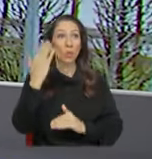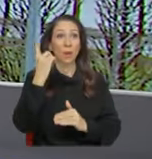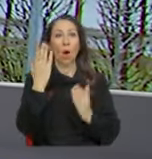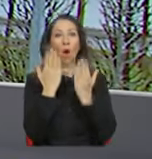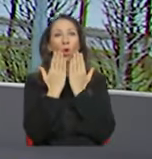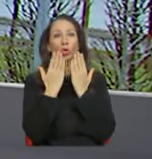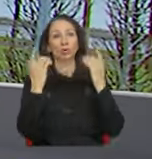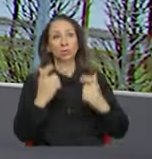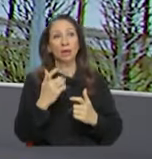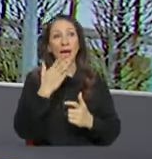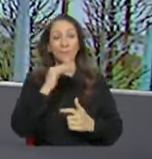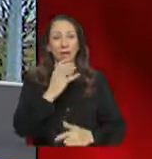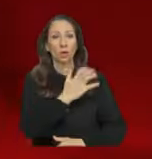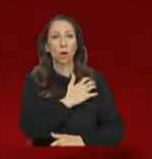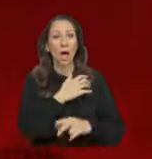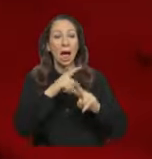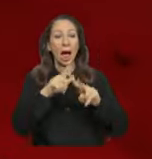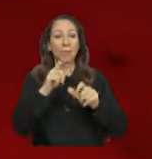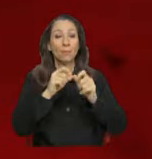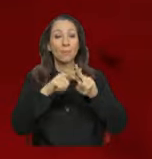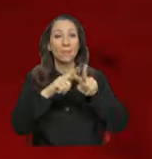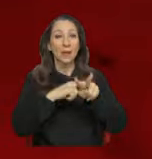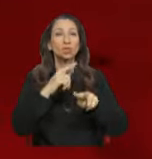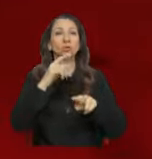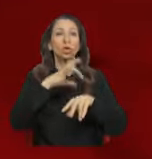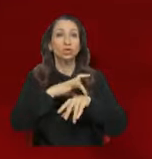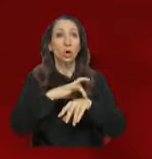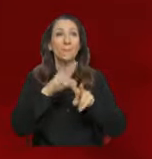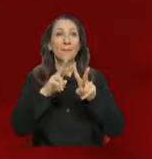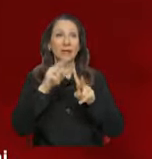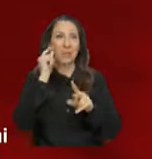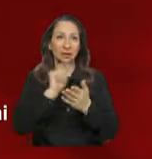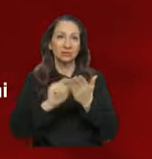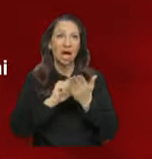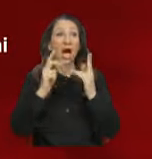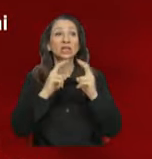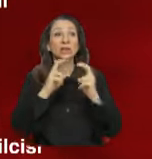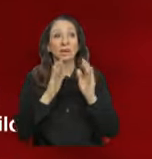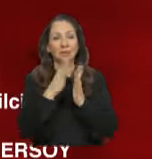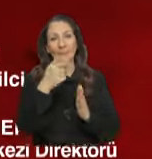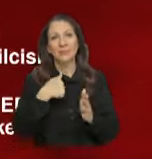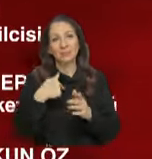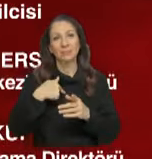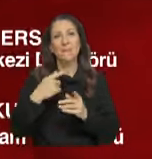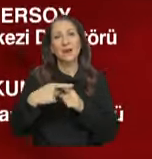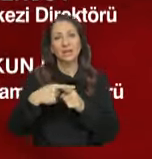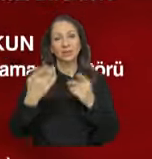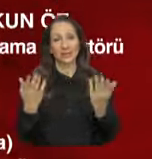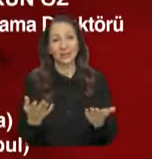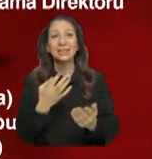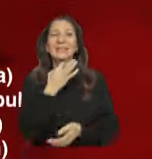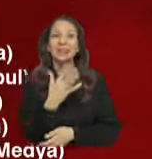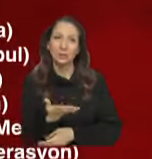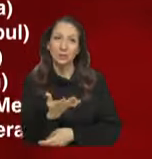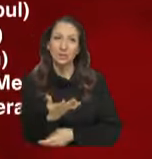okuldur emekli kurbay albay Doktor Mehmet Uysal tarafından yazıldı bu araştırma kitabı bizimle de paylaşıldı